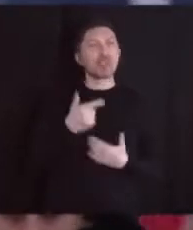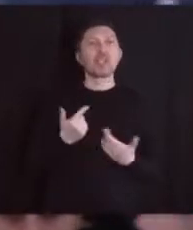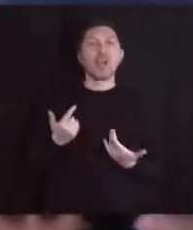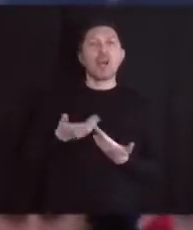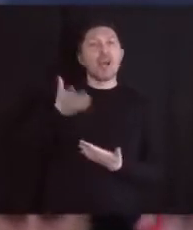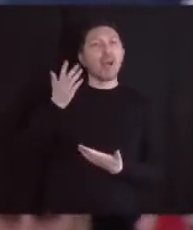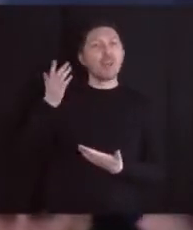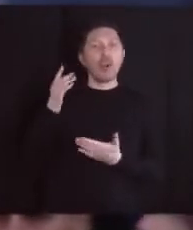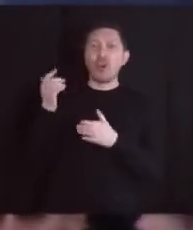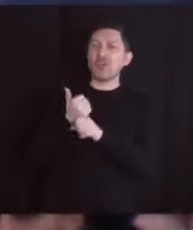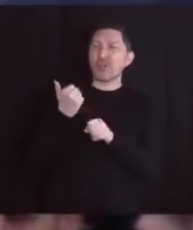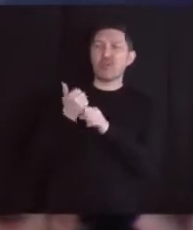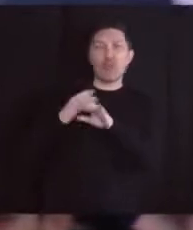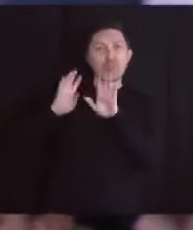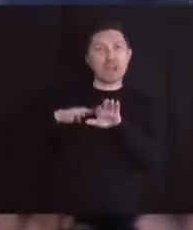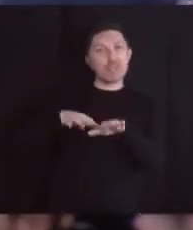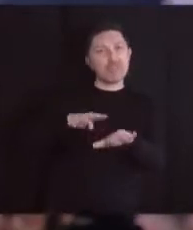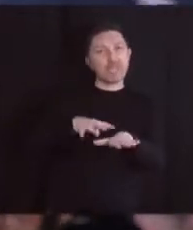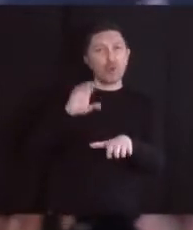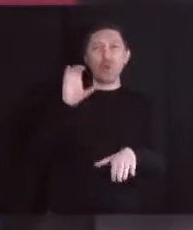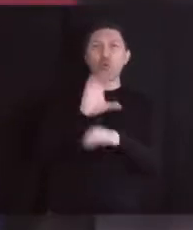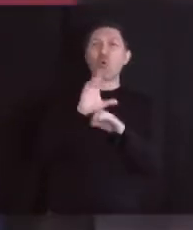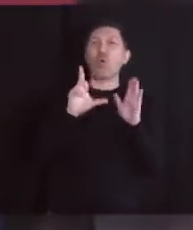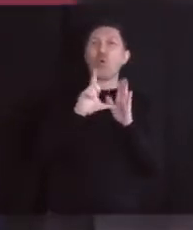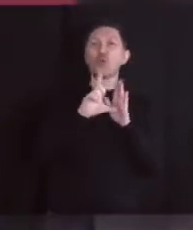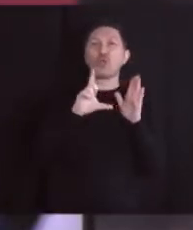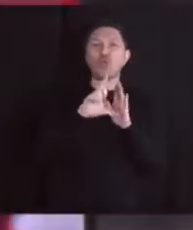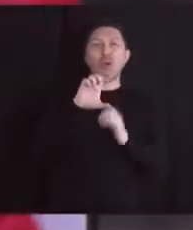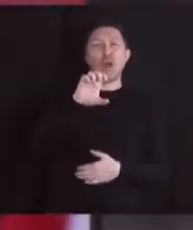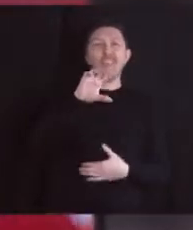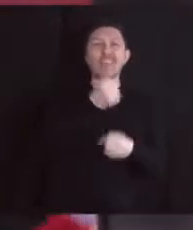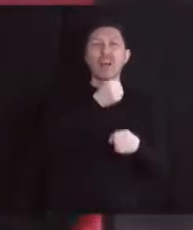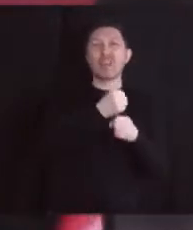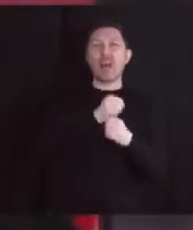chaque manifestation contre la loi El Khomri,